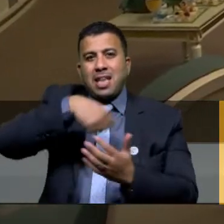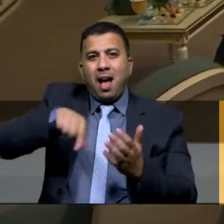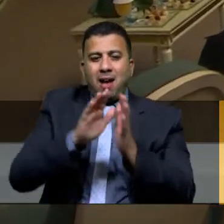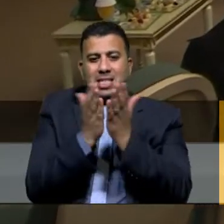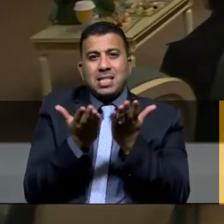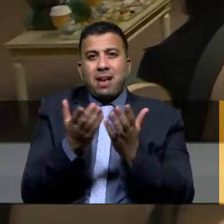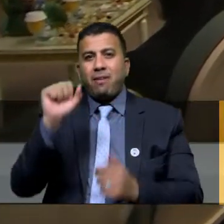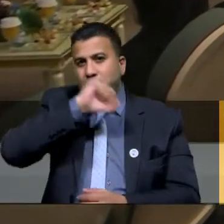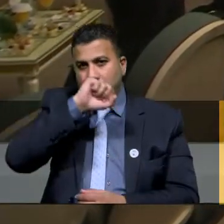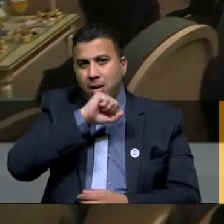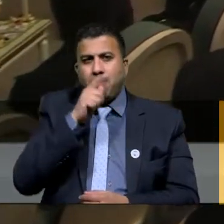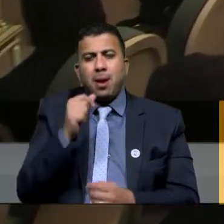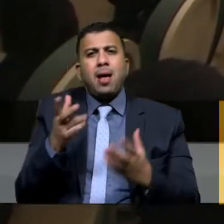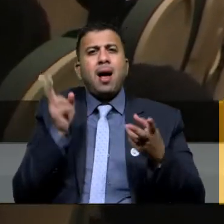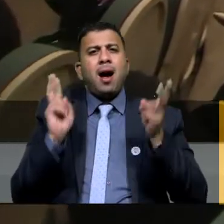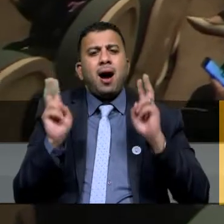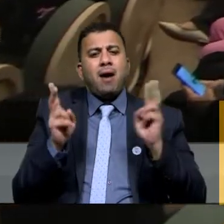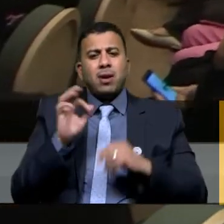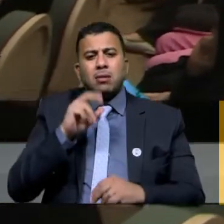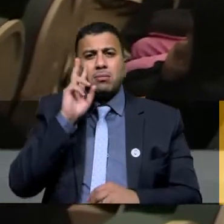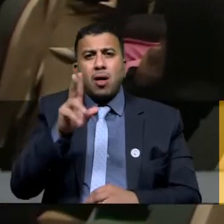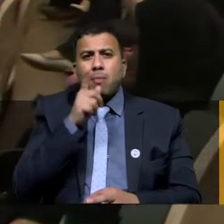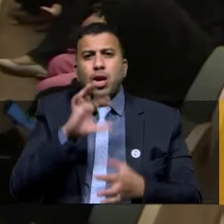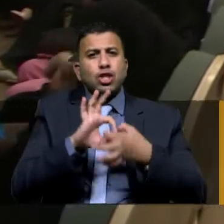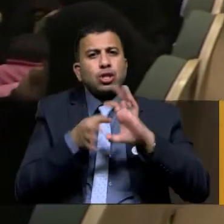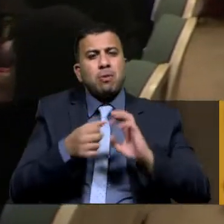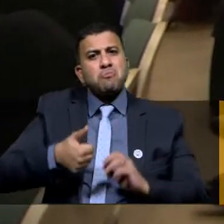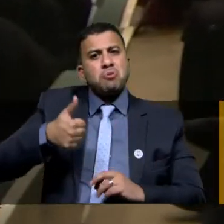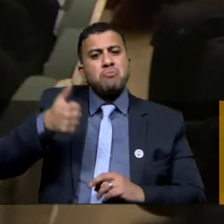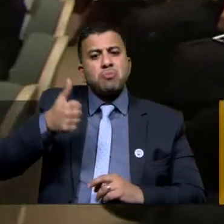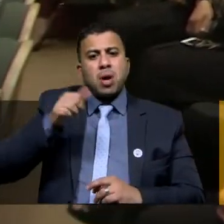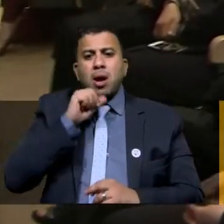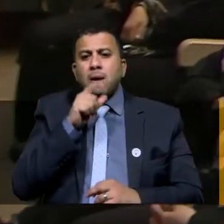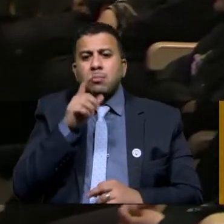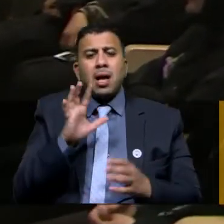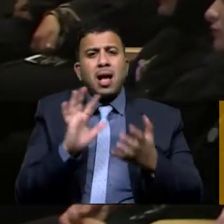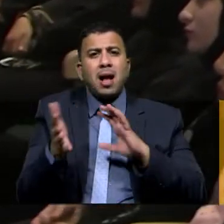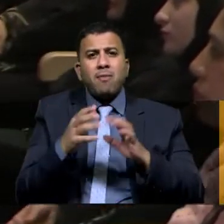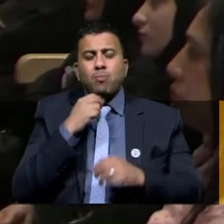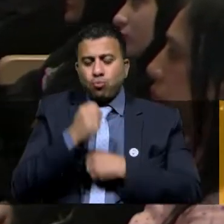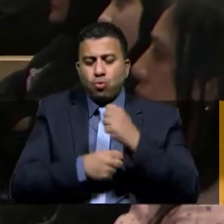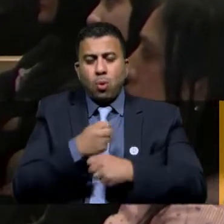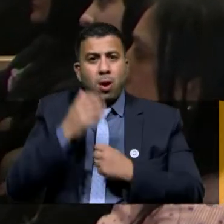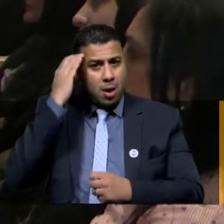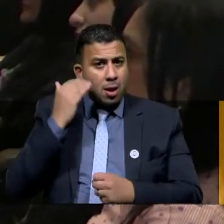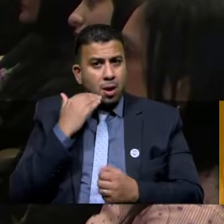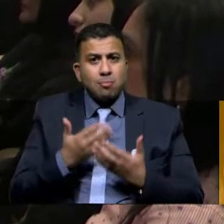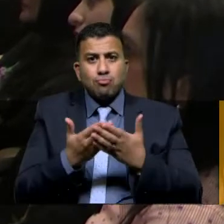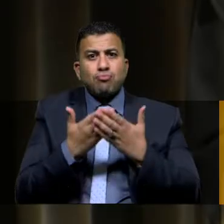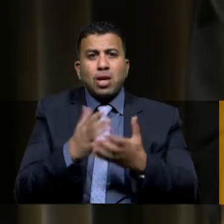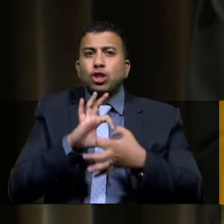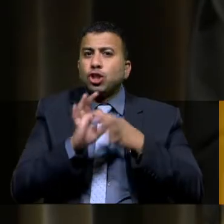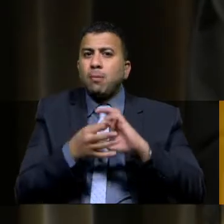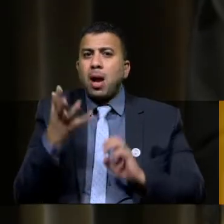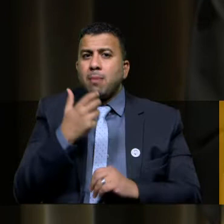وتم خلال الحفل استعراض عدد من أبرز إنجازات الجمعية، من أبرزها وصول عدد المتطوعات الفاعلات في